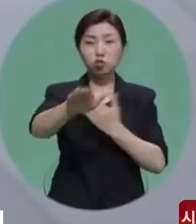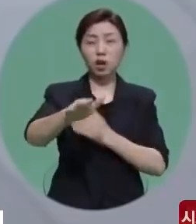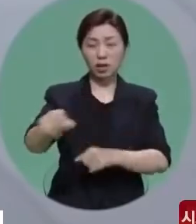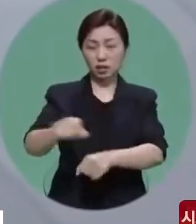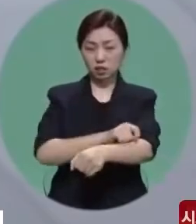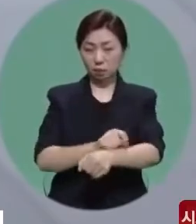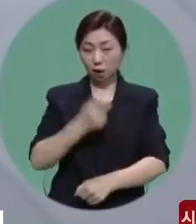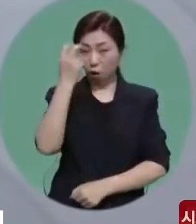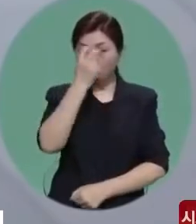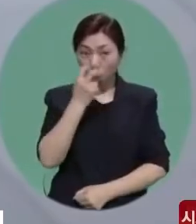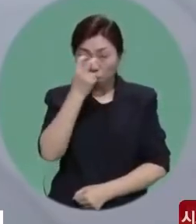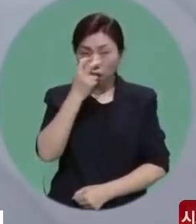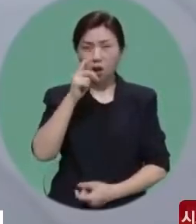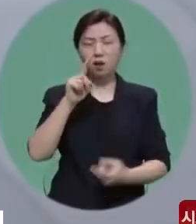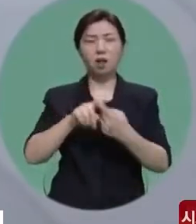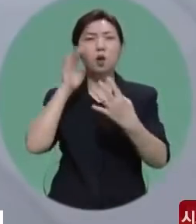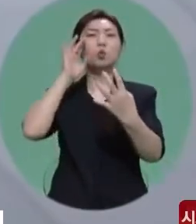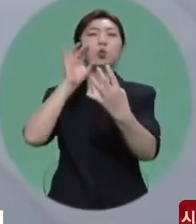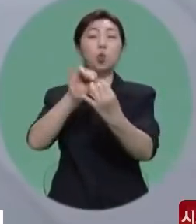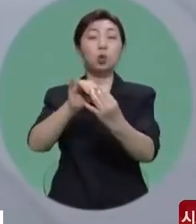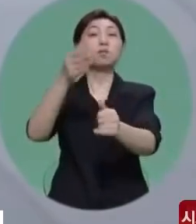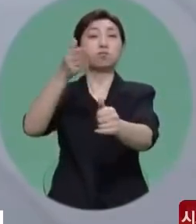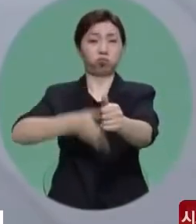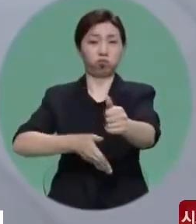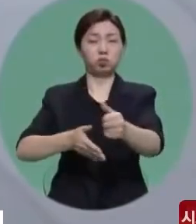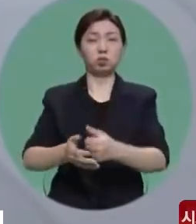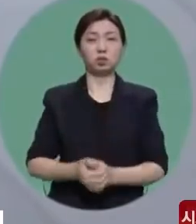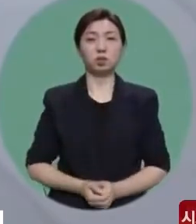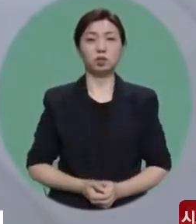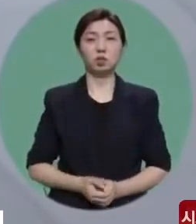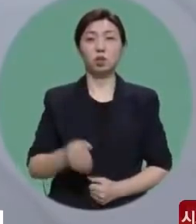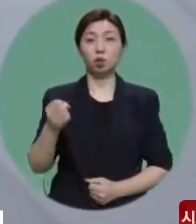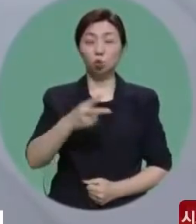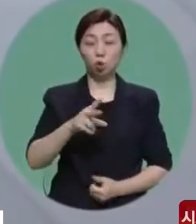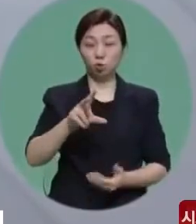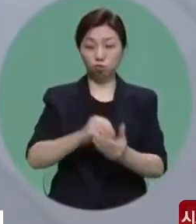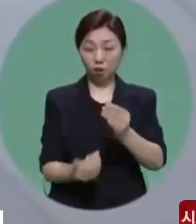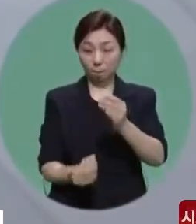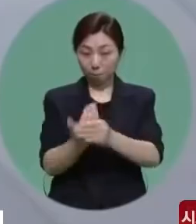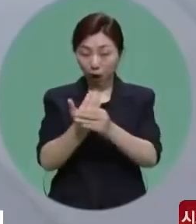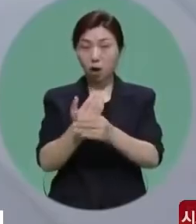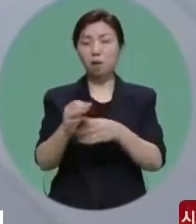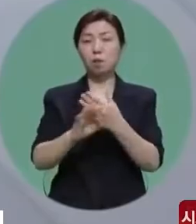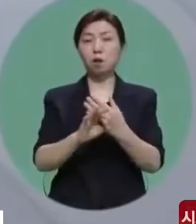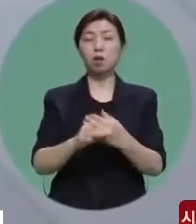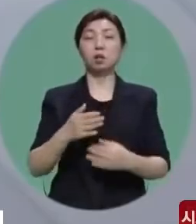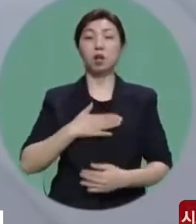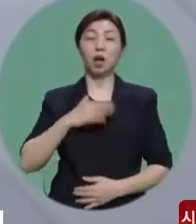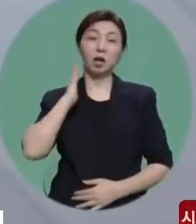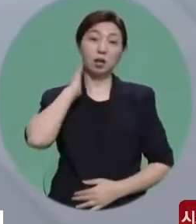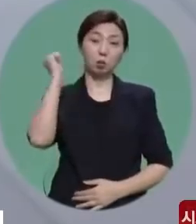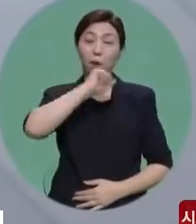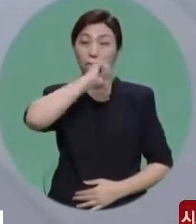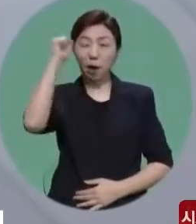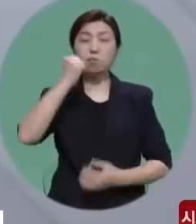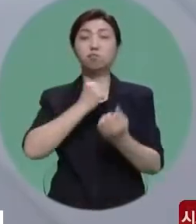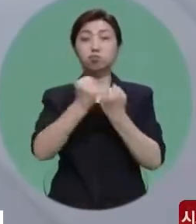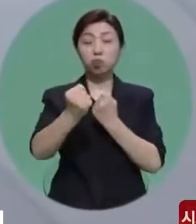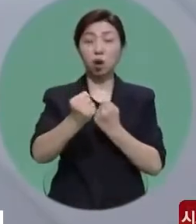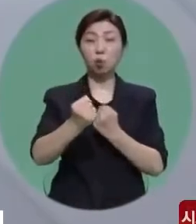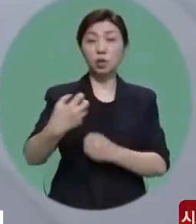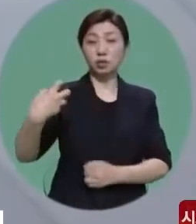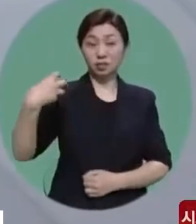반드시 특검을 하자는 가동이 해주시고 두번째 거기서 문제가 드러나면 대통령이 당선되고 책임 지자 동의하십니까